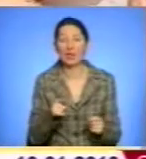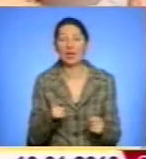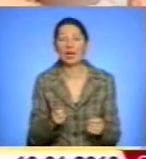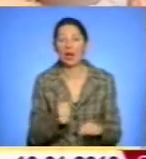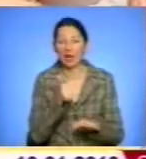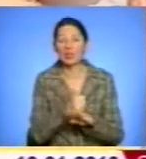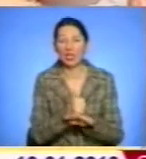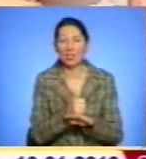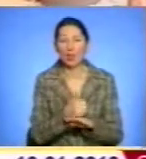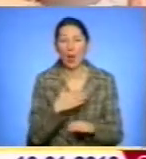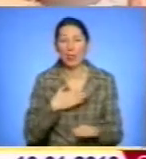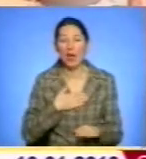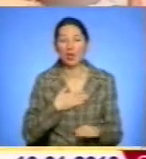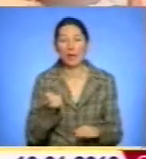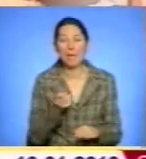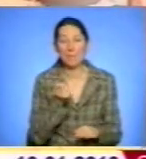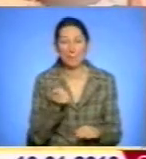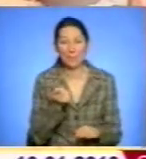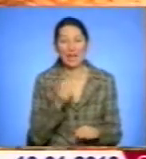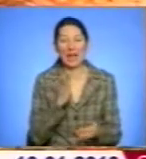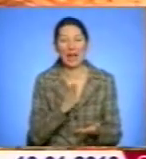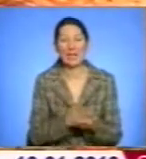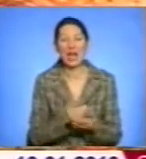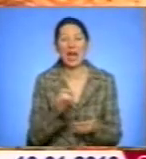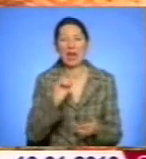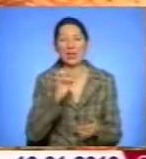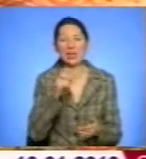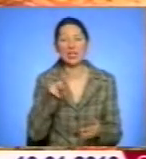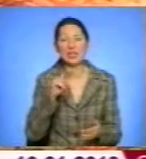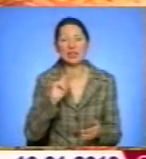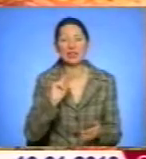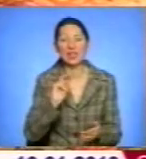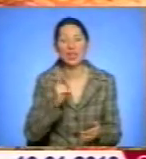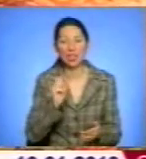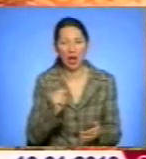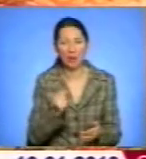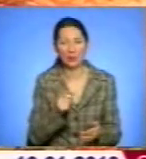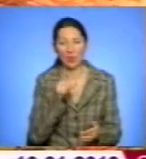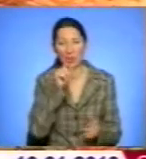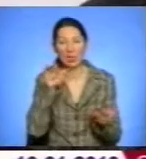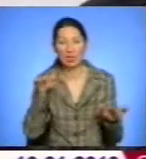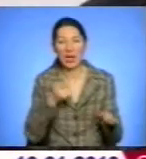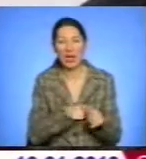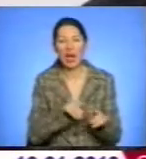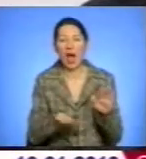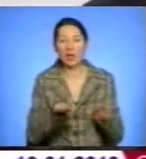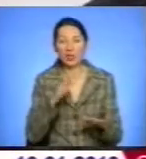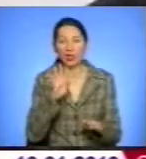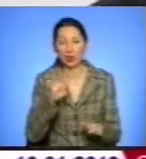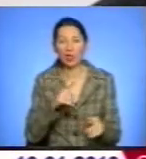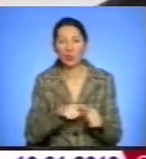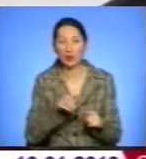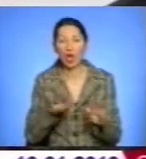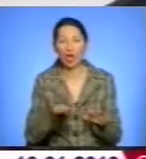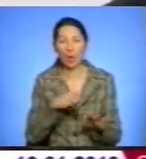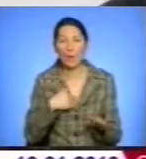стержнем нашою ізюминкою є індичка, яка важила 4,5 кілограми. І